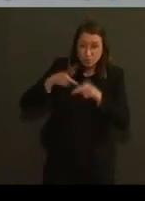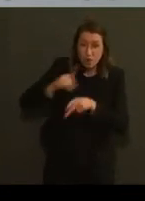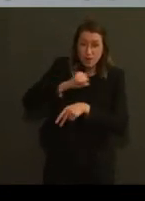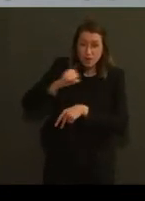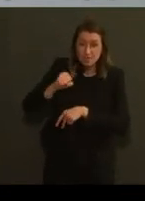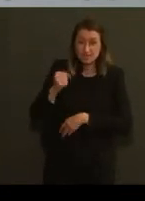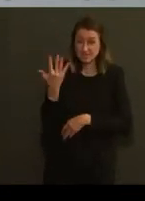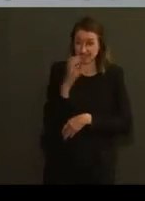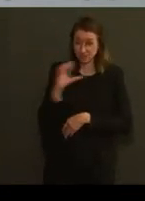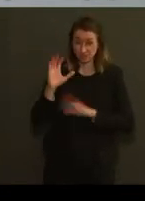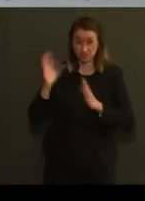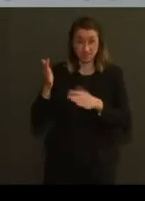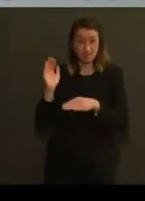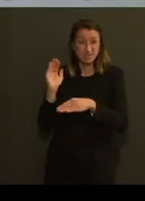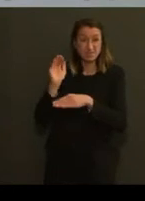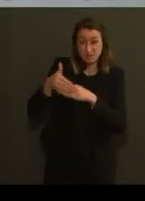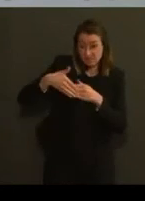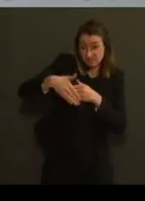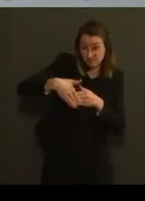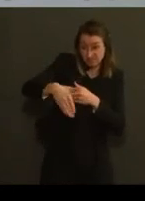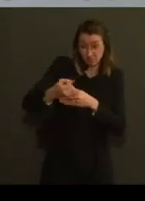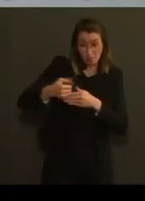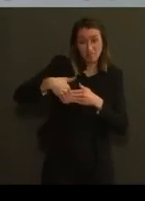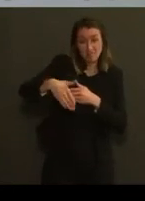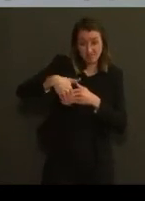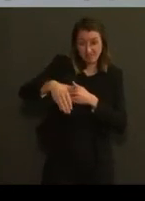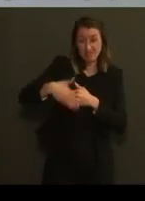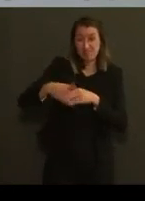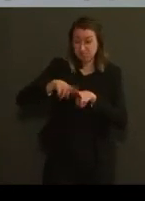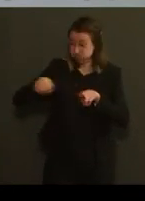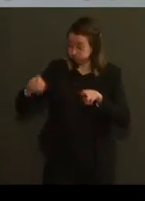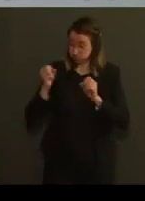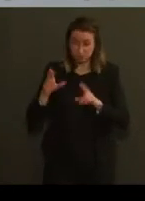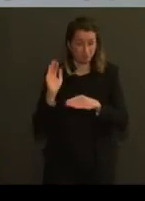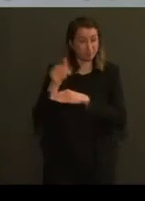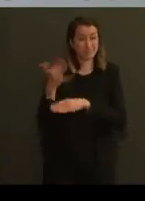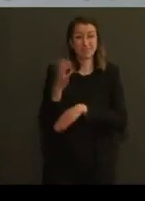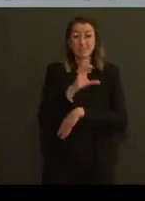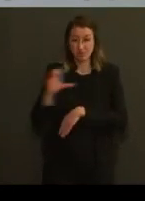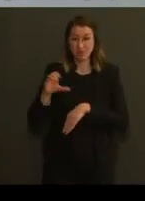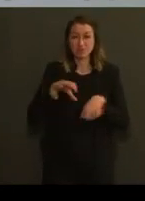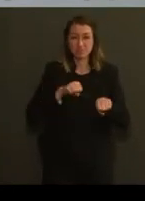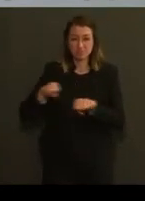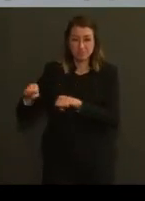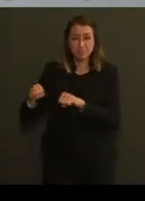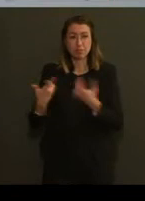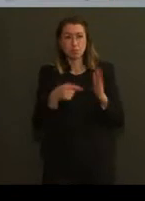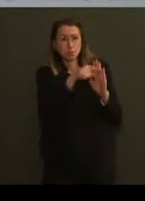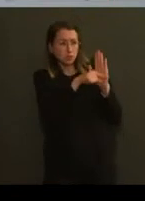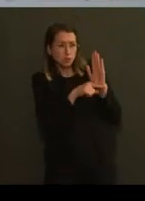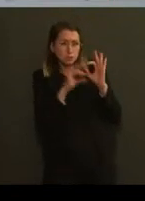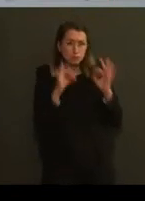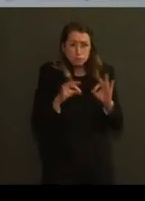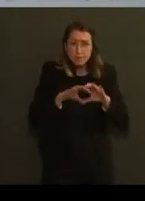semaine et que quel que soit l'impact des mesures, plus ou moins réelles, impact rapide, on aura 1000 patients